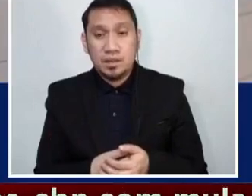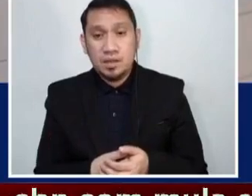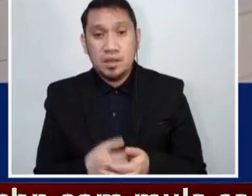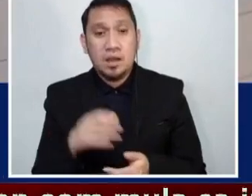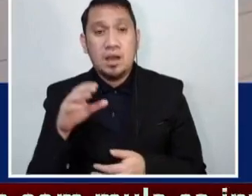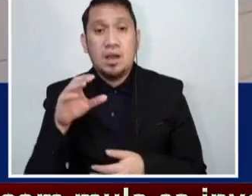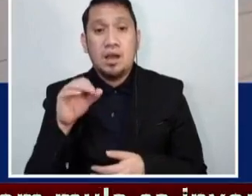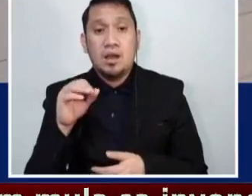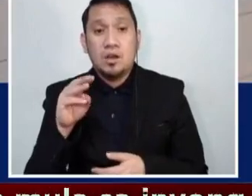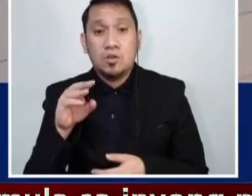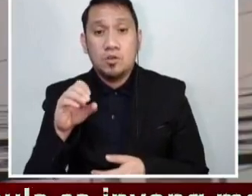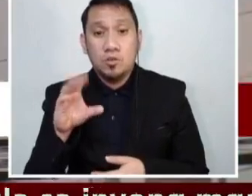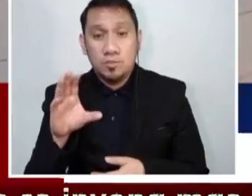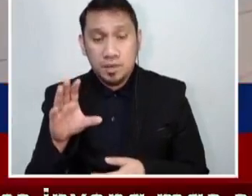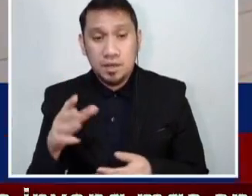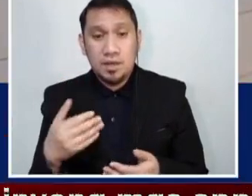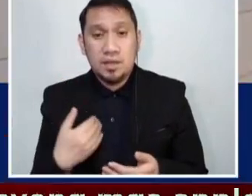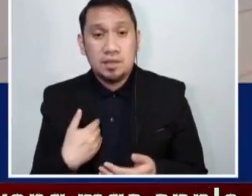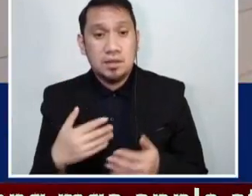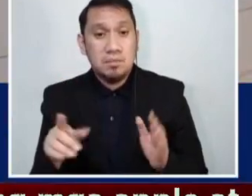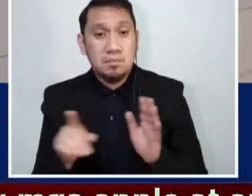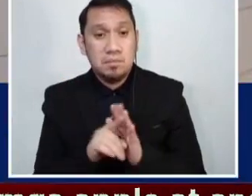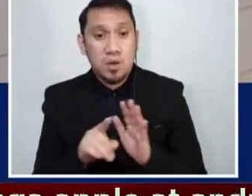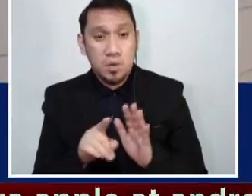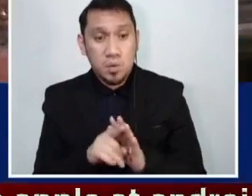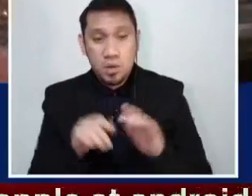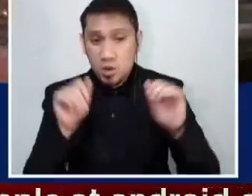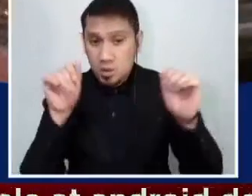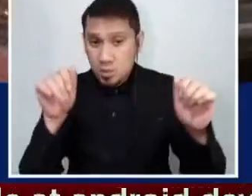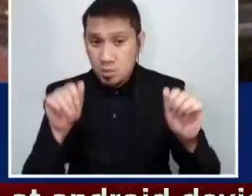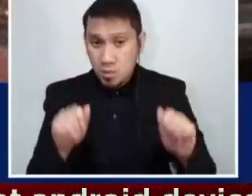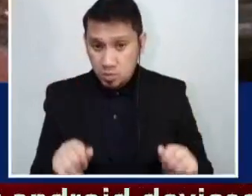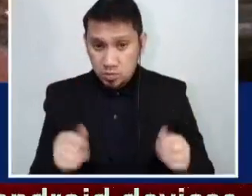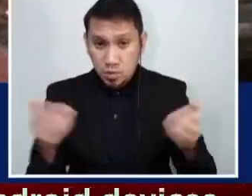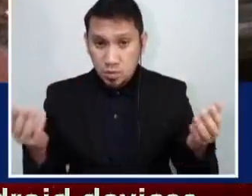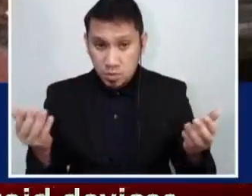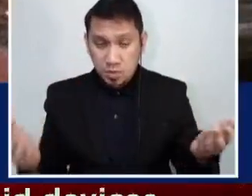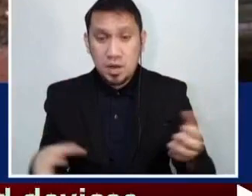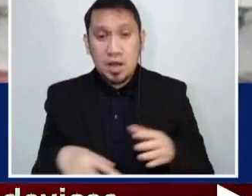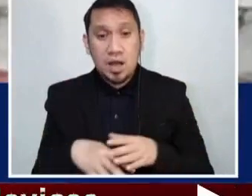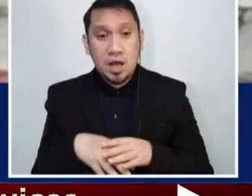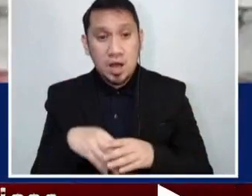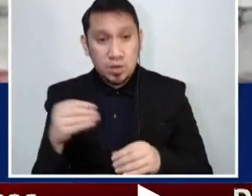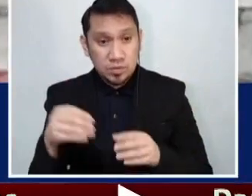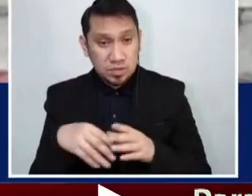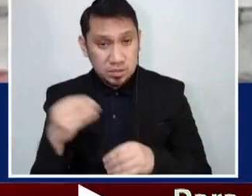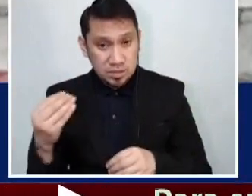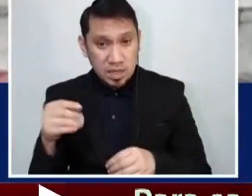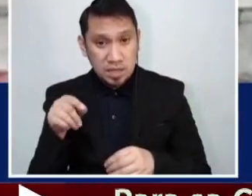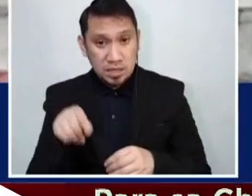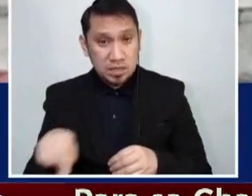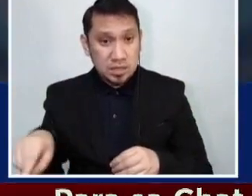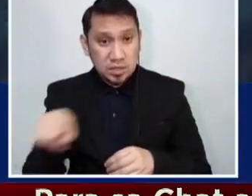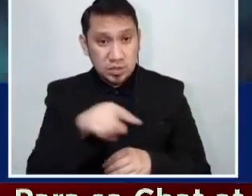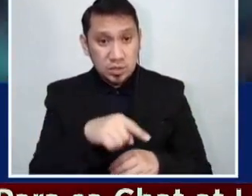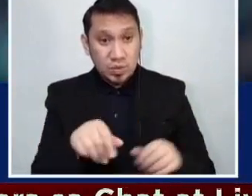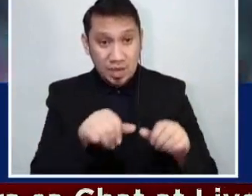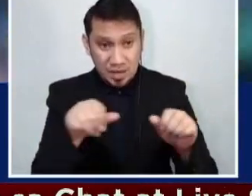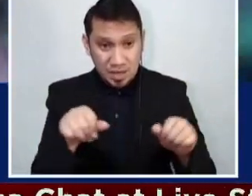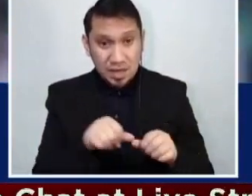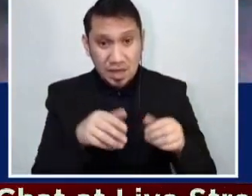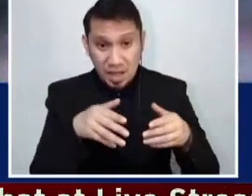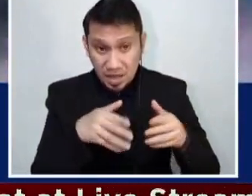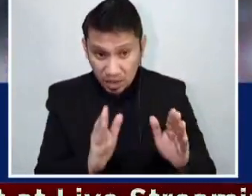COMELEC, bawal ang pagpapaskil ng campaign posters sa labas ng designated common poster areas at